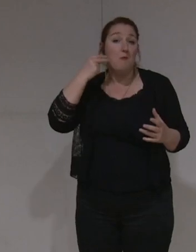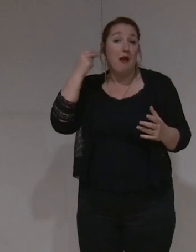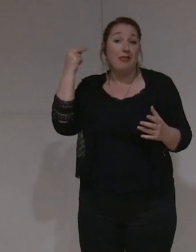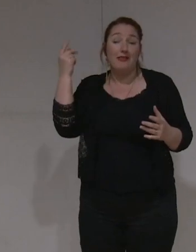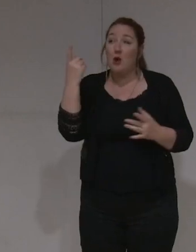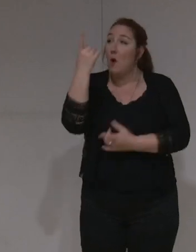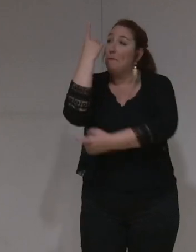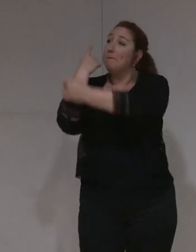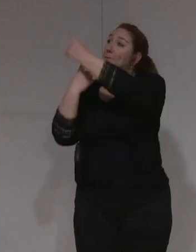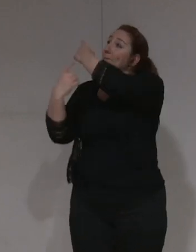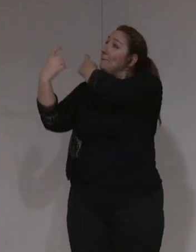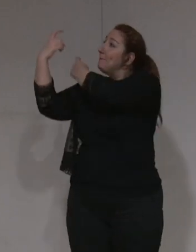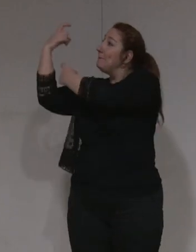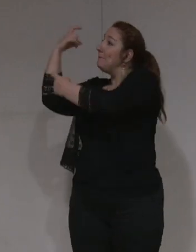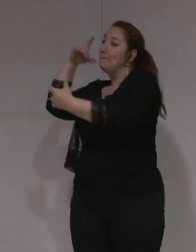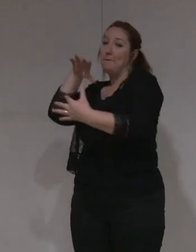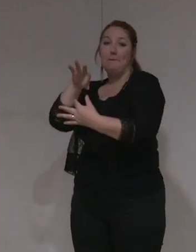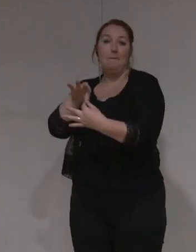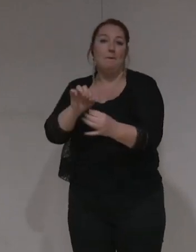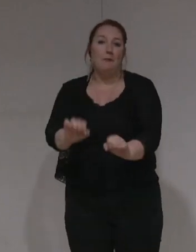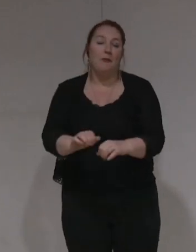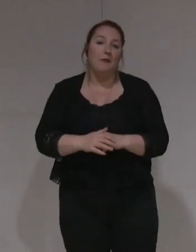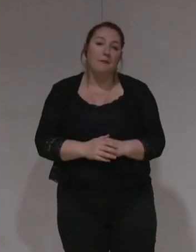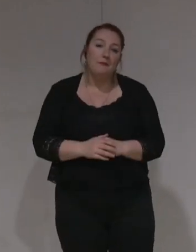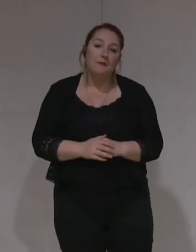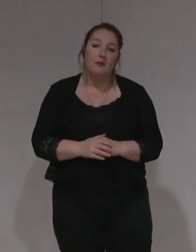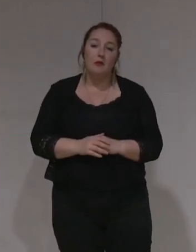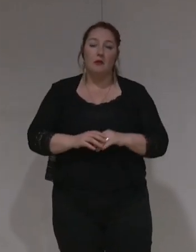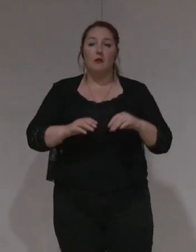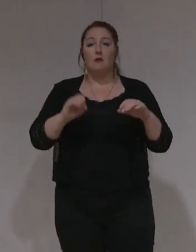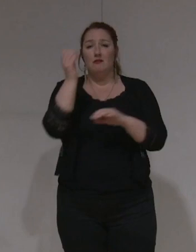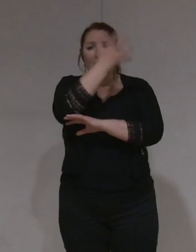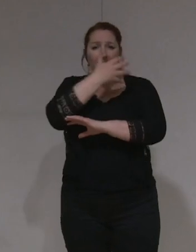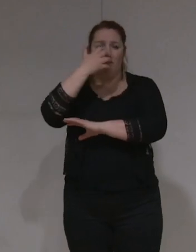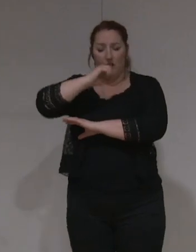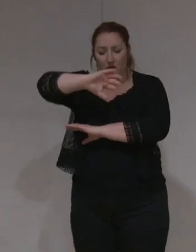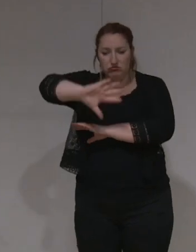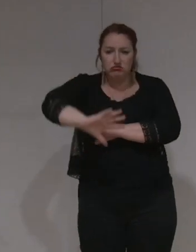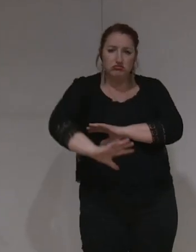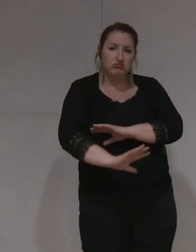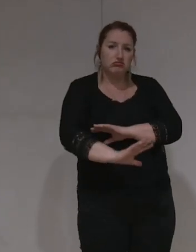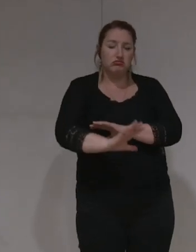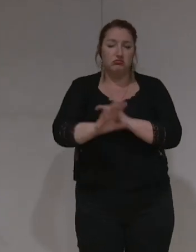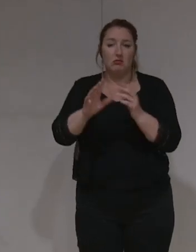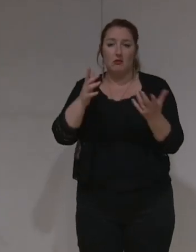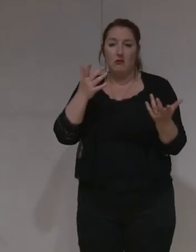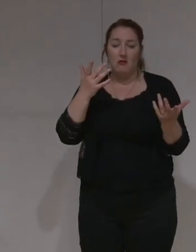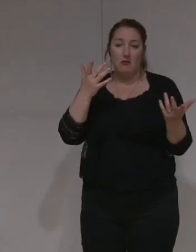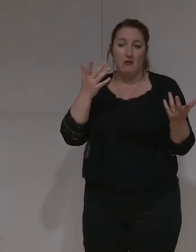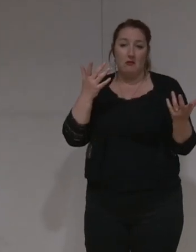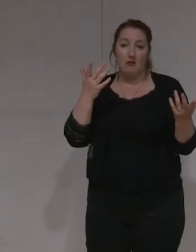ses sources ce continent qui en même temps tant malmené et malaimé et en même temps qui est je dirais le